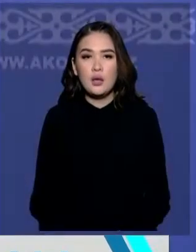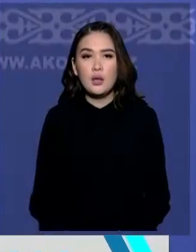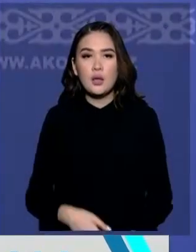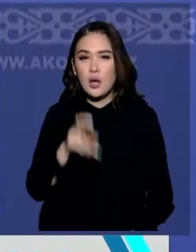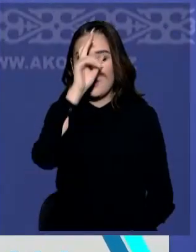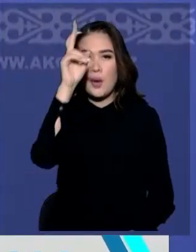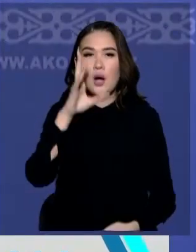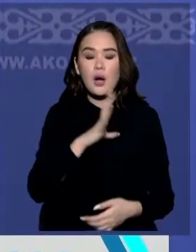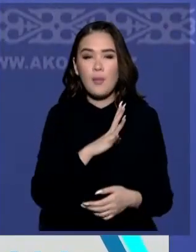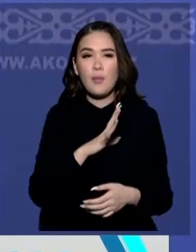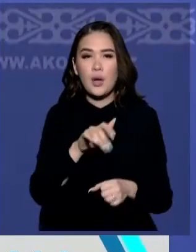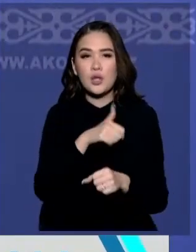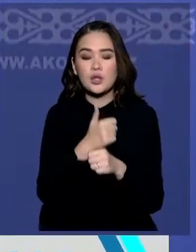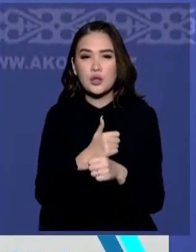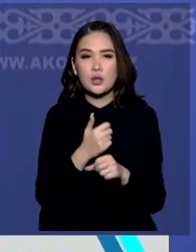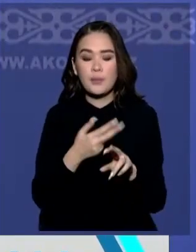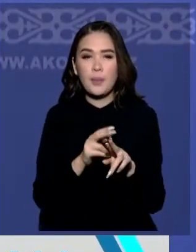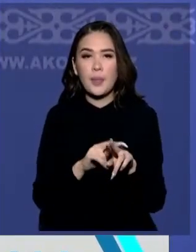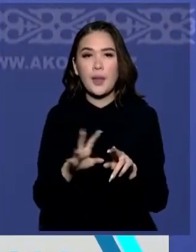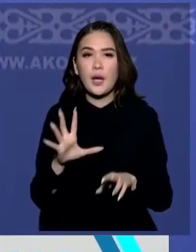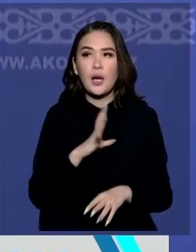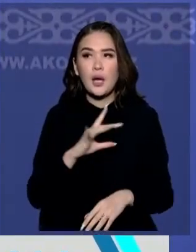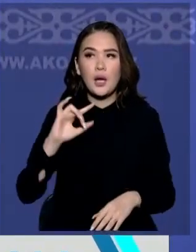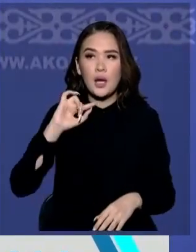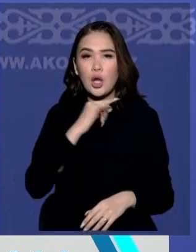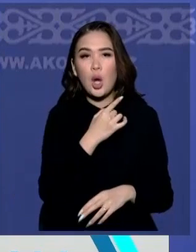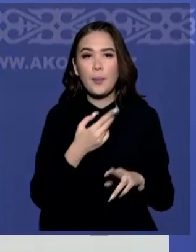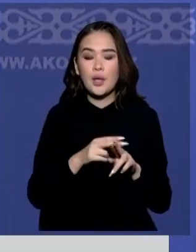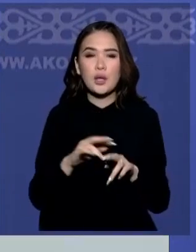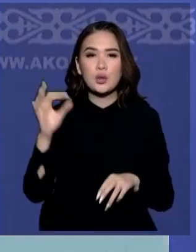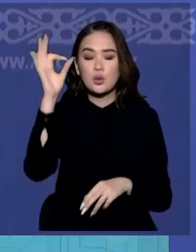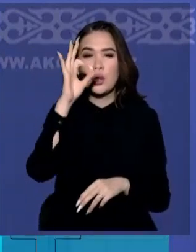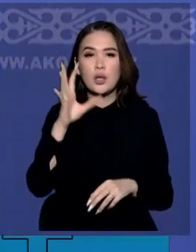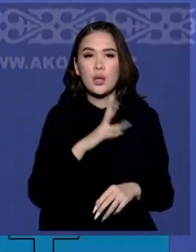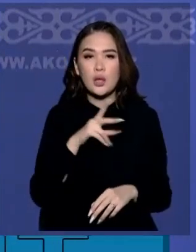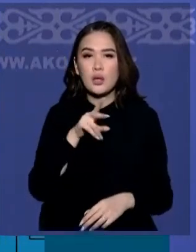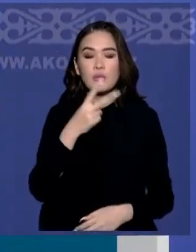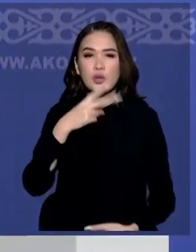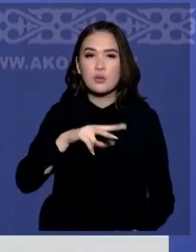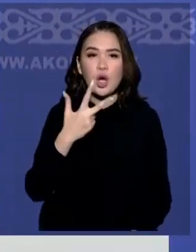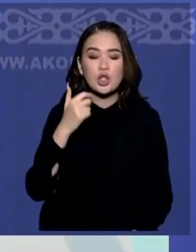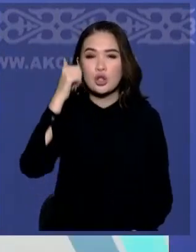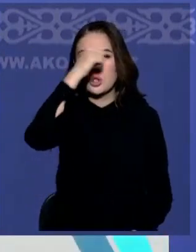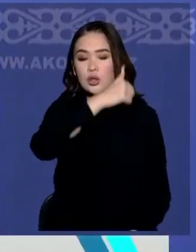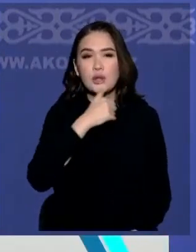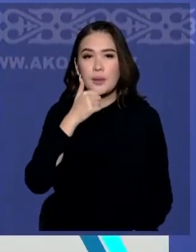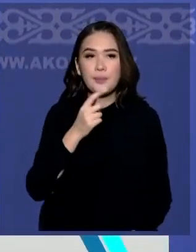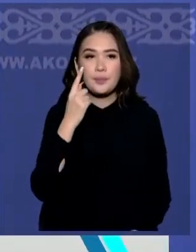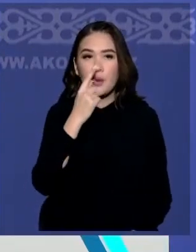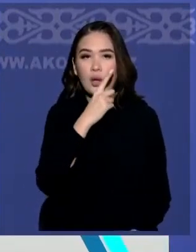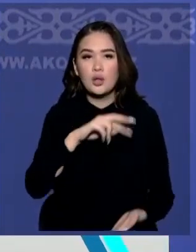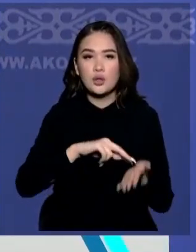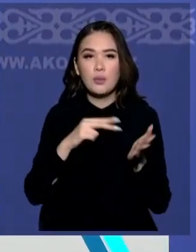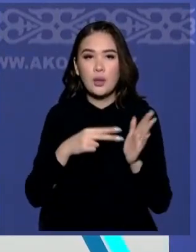Мемлекет басшысына қаладағы әлеуметтік экономикалық жағдай туралы және 2023 жылға көзделген